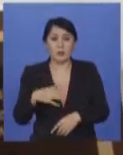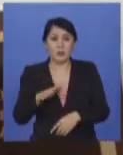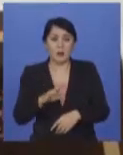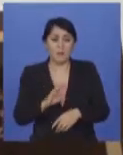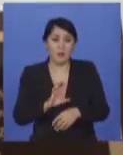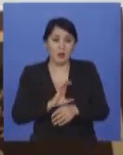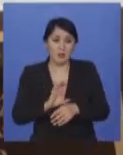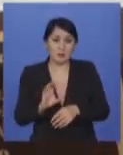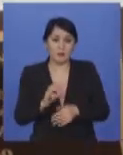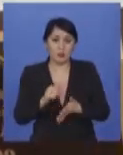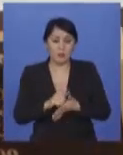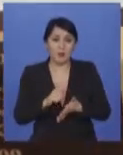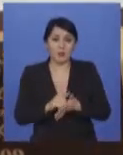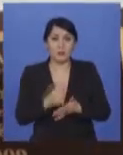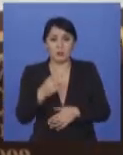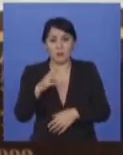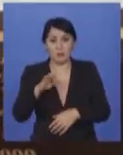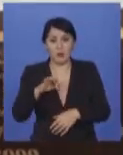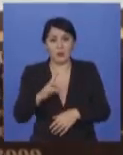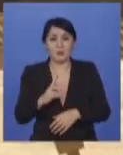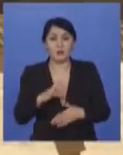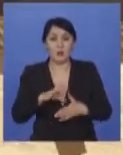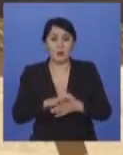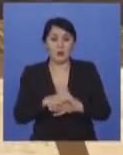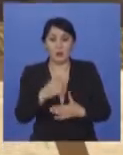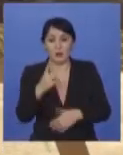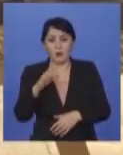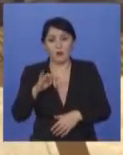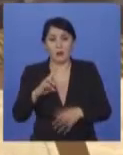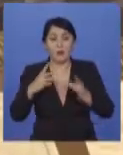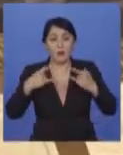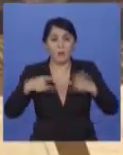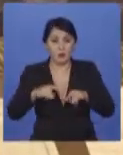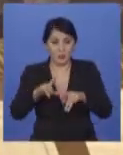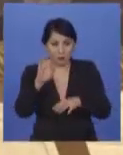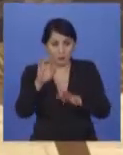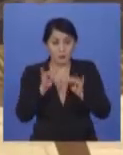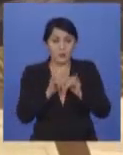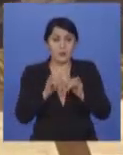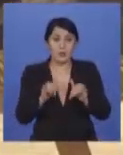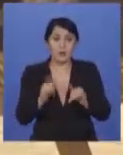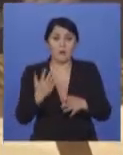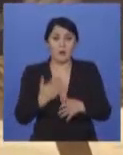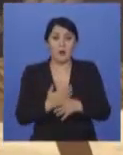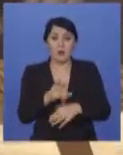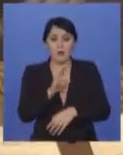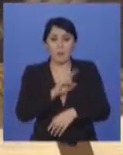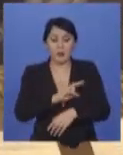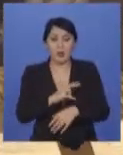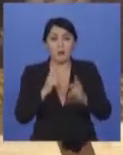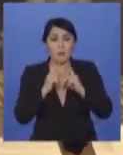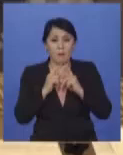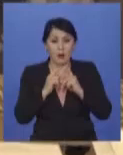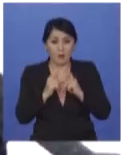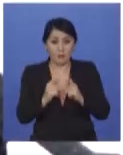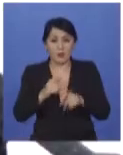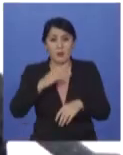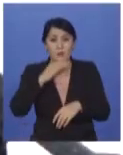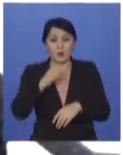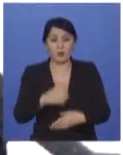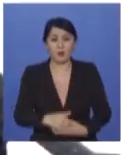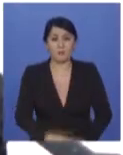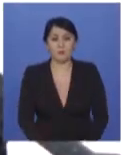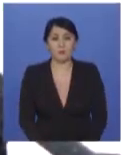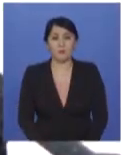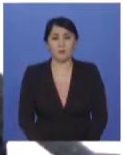оның ішінде 40 монографияның авторы ретінде танымал. Шалақынды тұлғаның ел дамуына қосқан сүбелі еңбегі үшін алған марапаттар да аз емес.